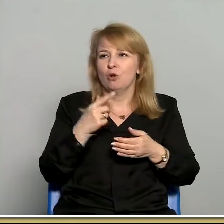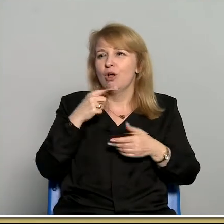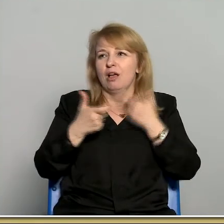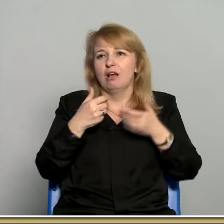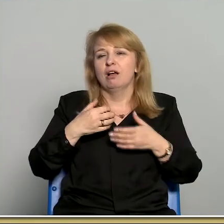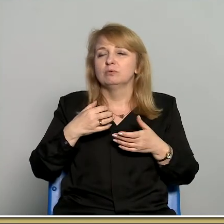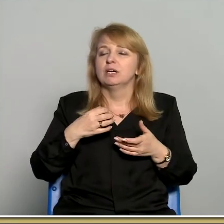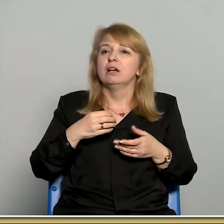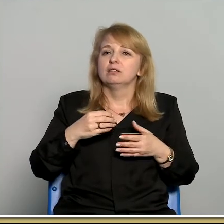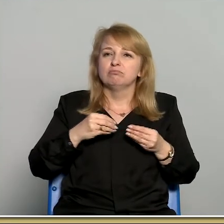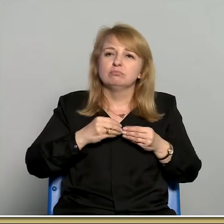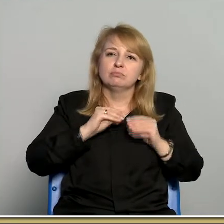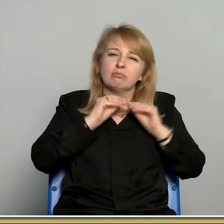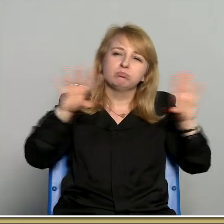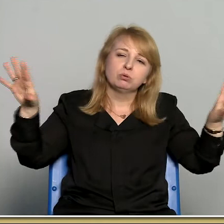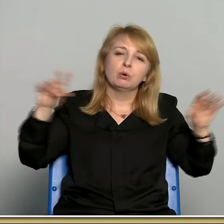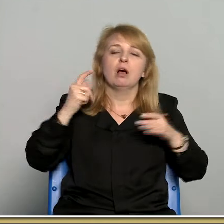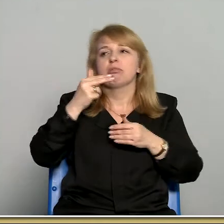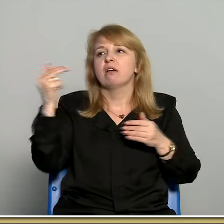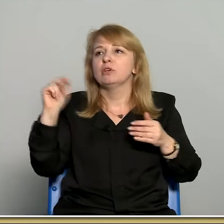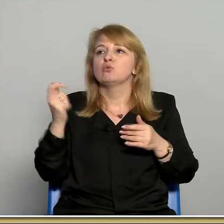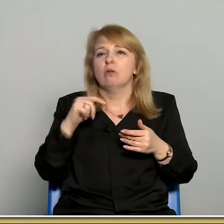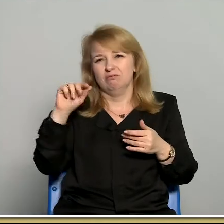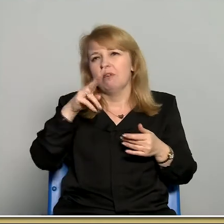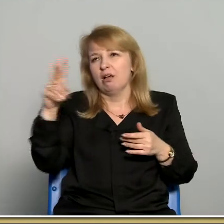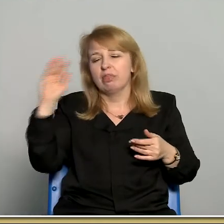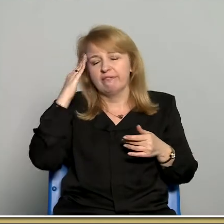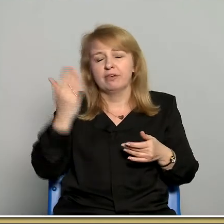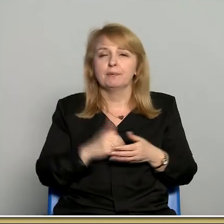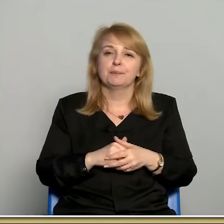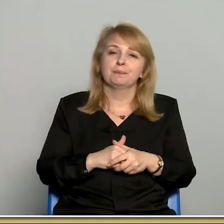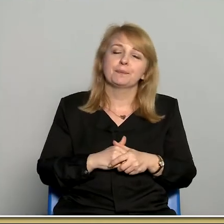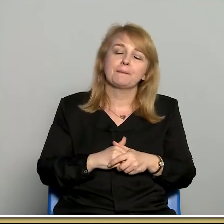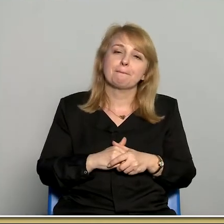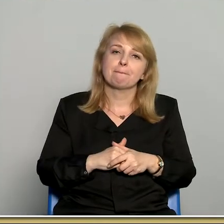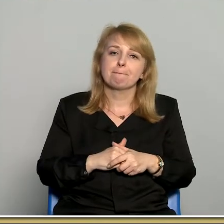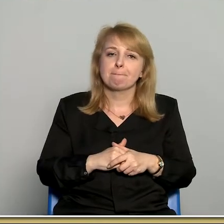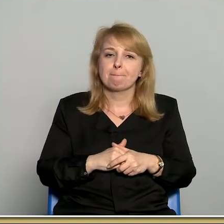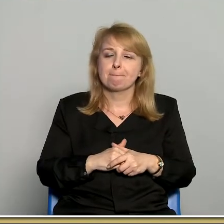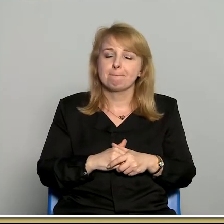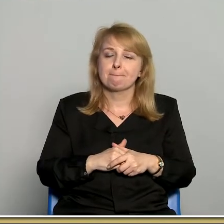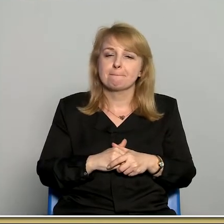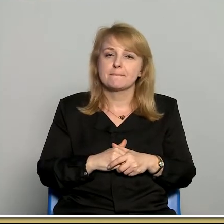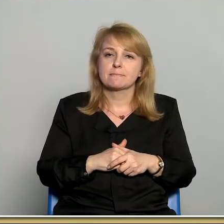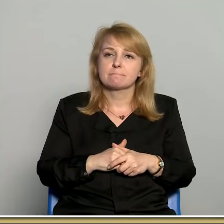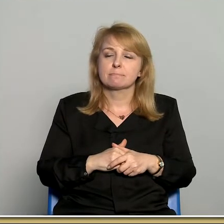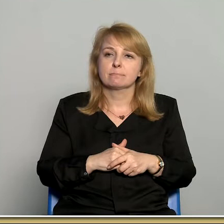rynkowych. Myślę, że większość z Państwa wie, o czym mówię. I proszę Państwa,